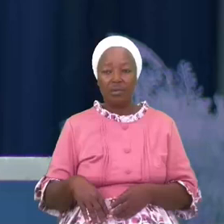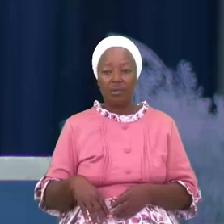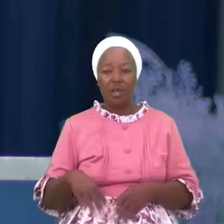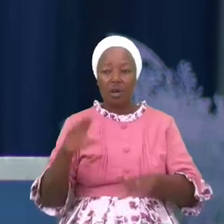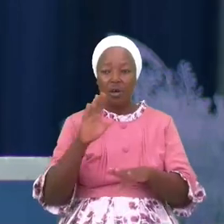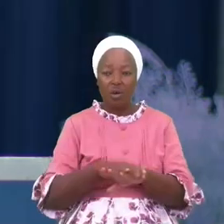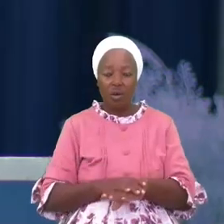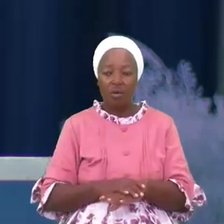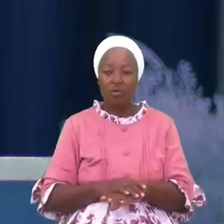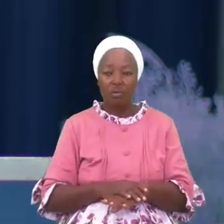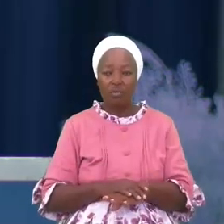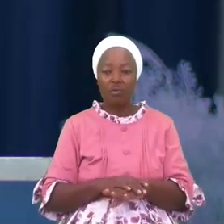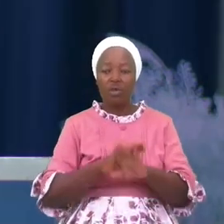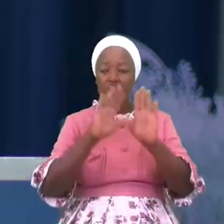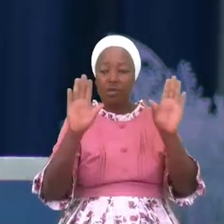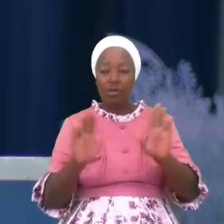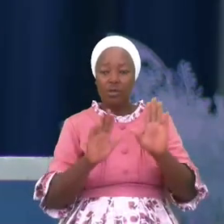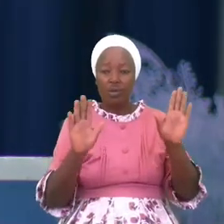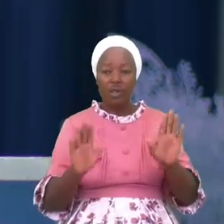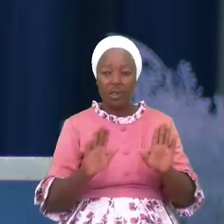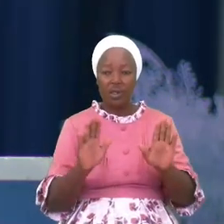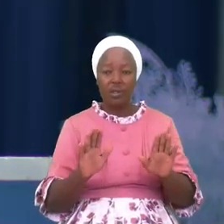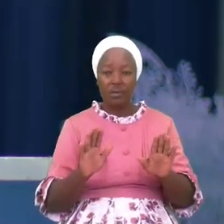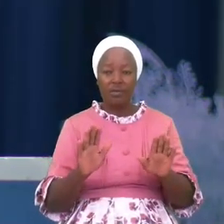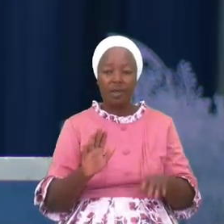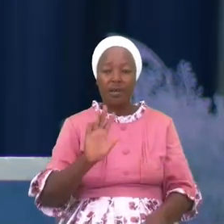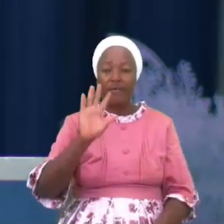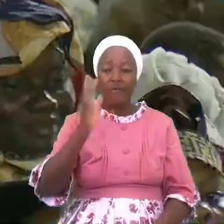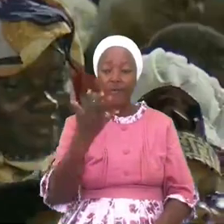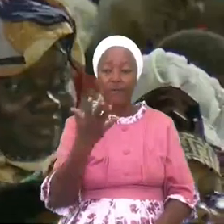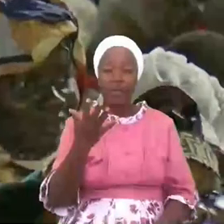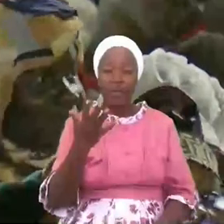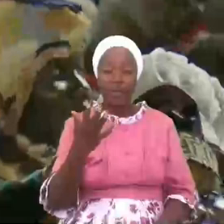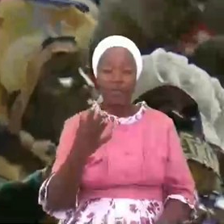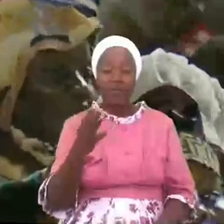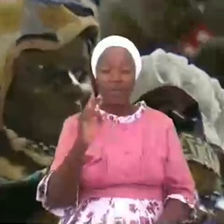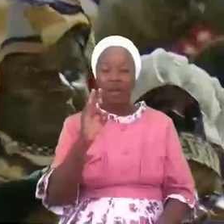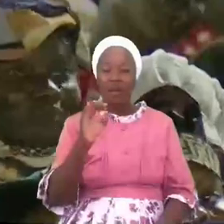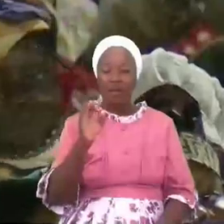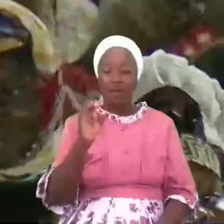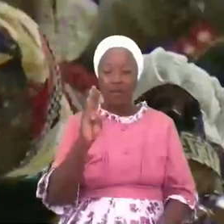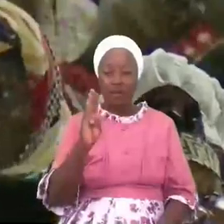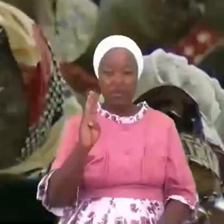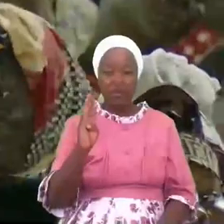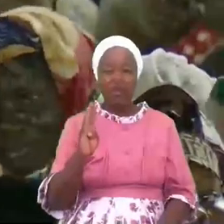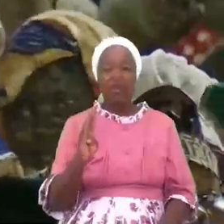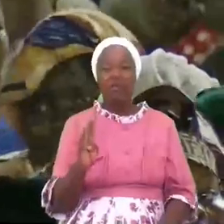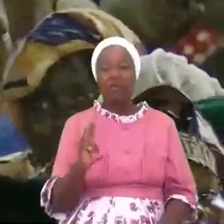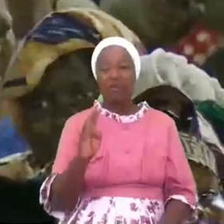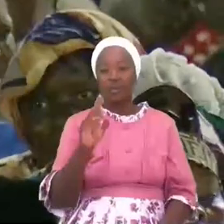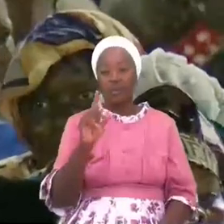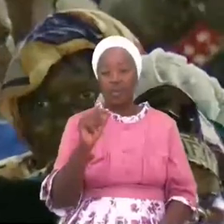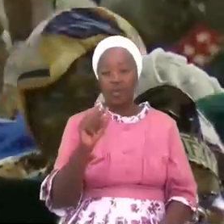le dimanche 5 février. On vous donnera les détails dans vos différentes nations, dans vos pays.